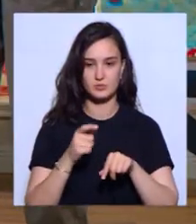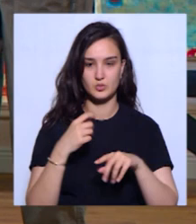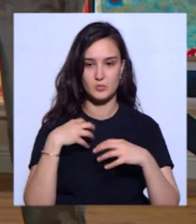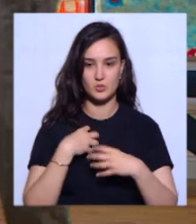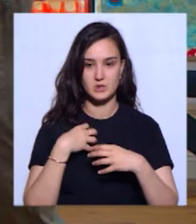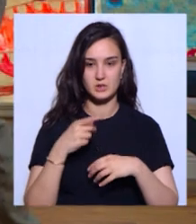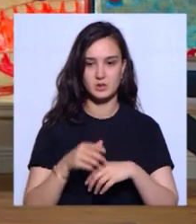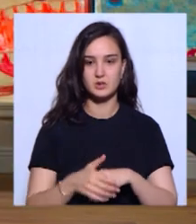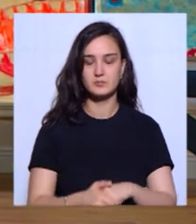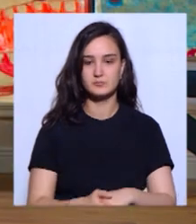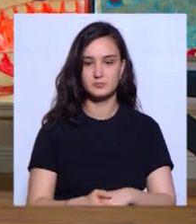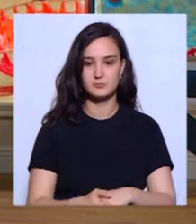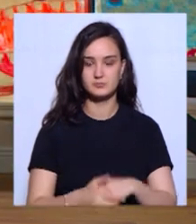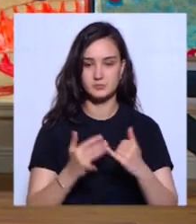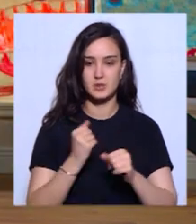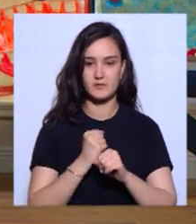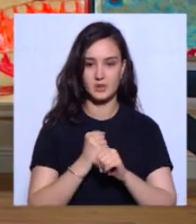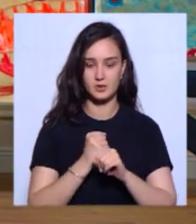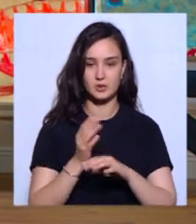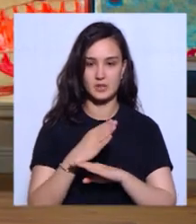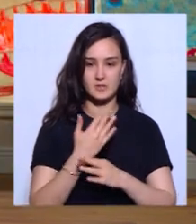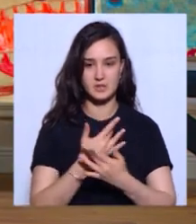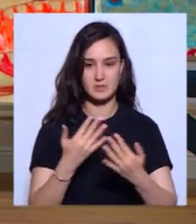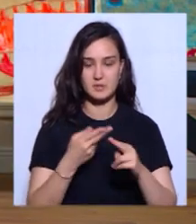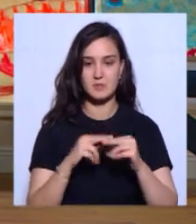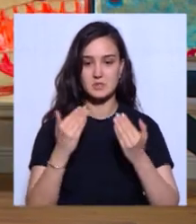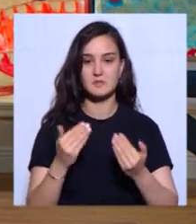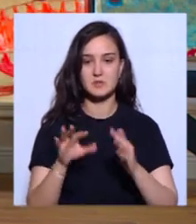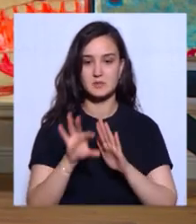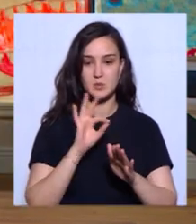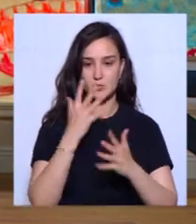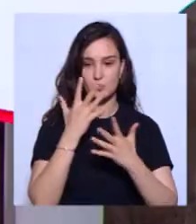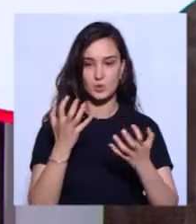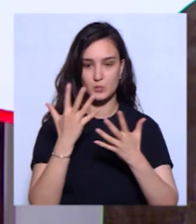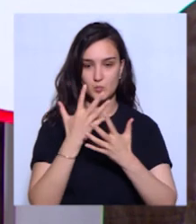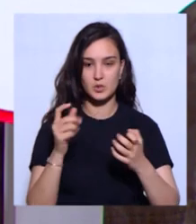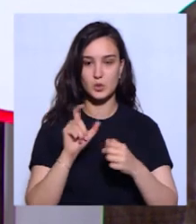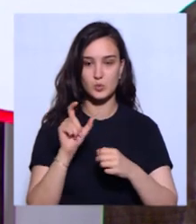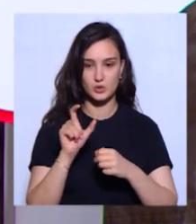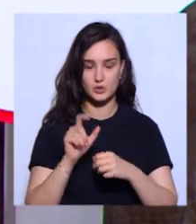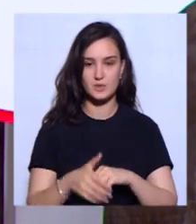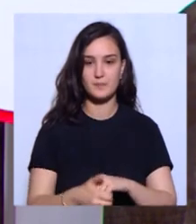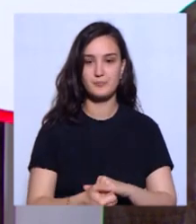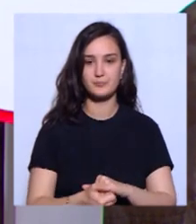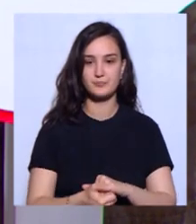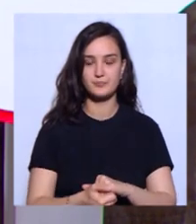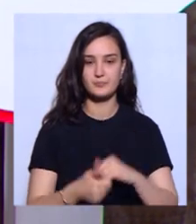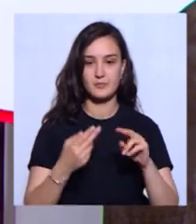მე გავაკეთოთ თევზები. ამისთვის ავიღოთ მუქი-მუქი ლურჯი. აი ესეთი